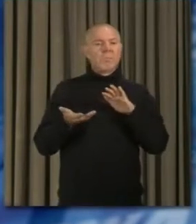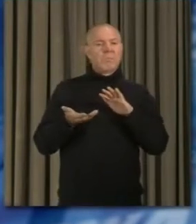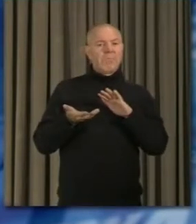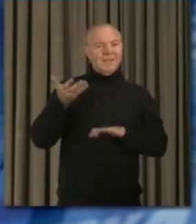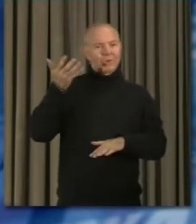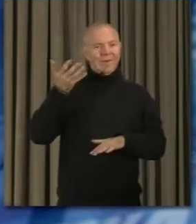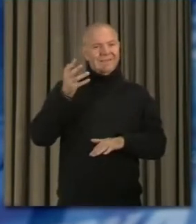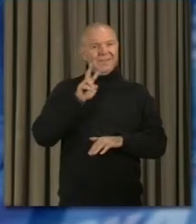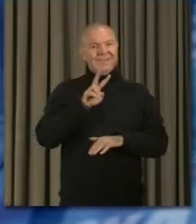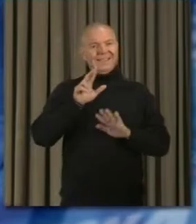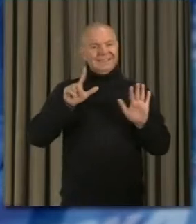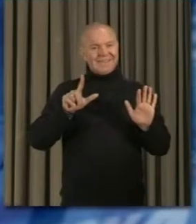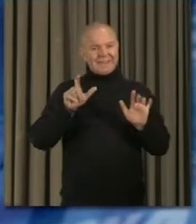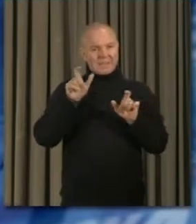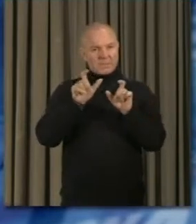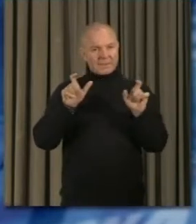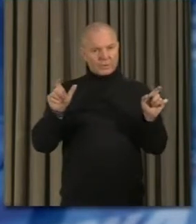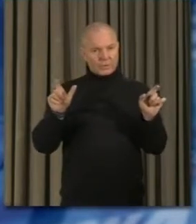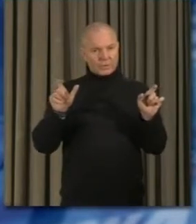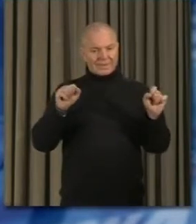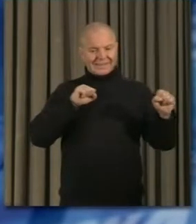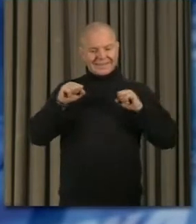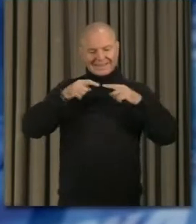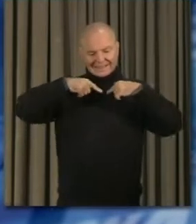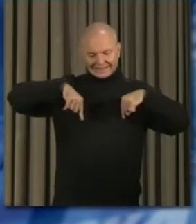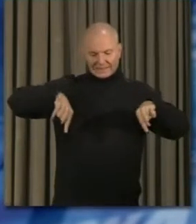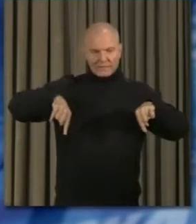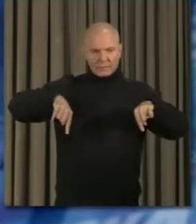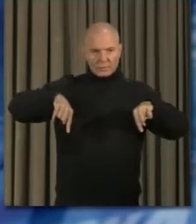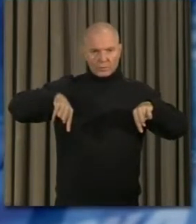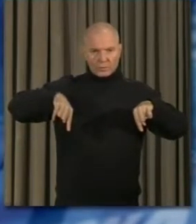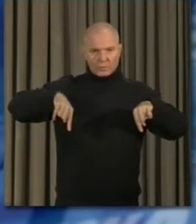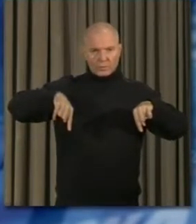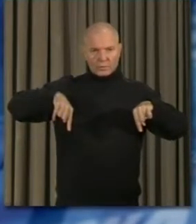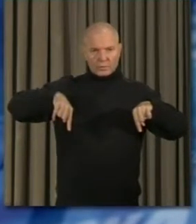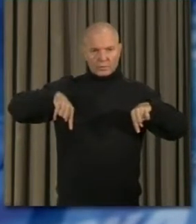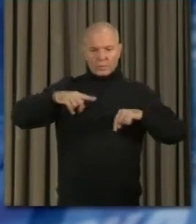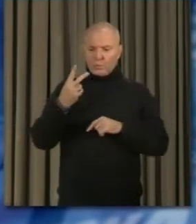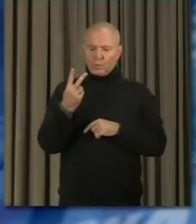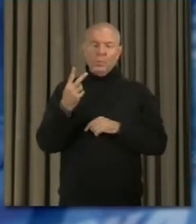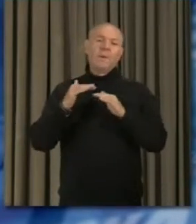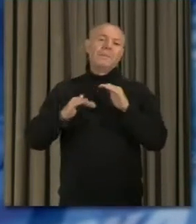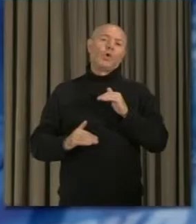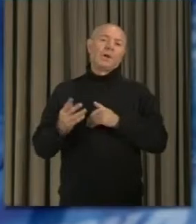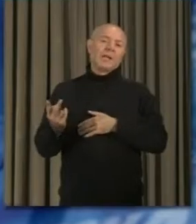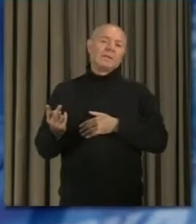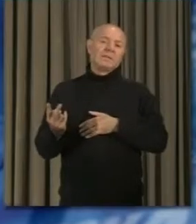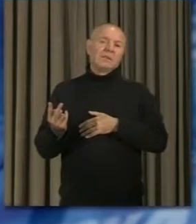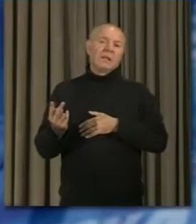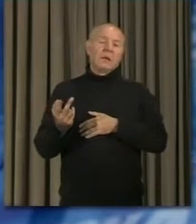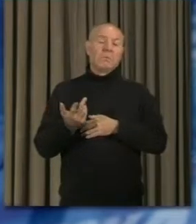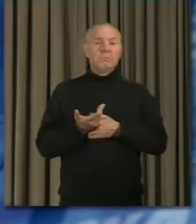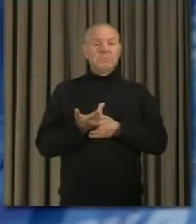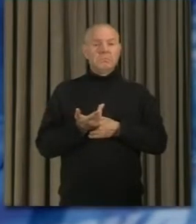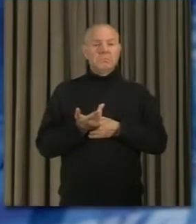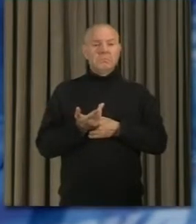27 persone, che sono componenti del direttivo, e due di minoranza. Credo che non sia,